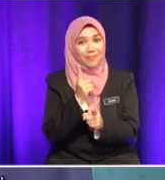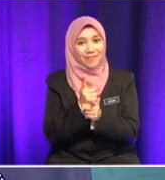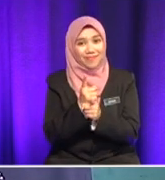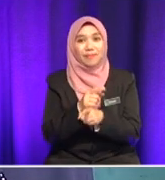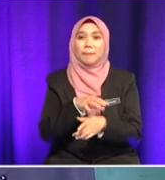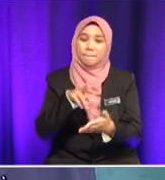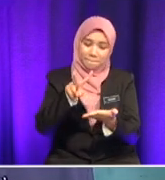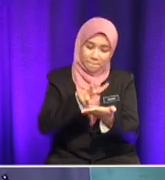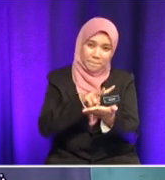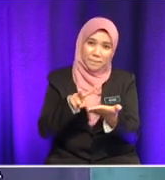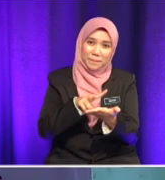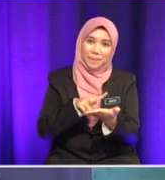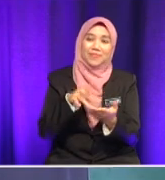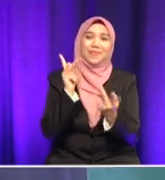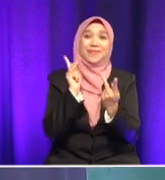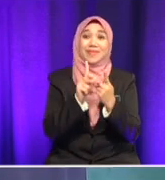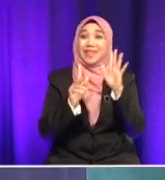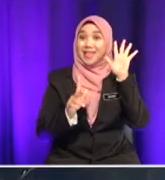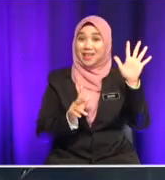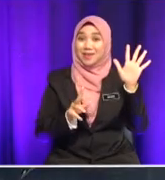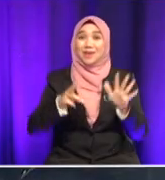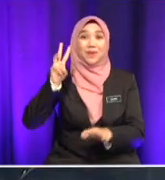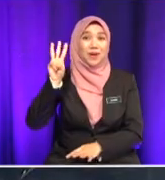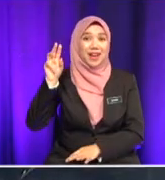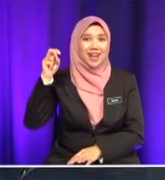sesuai 5 buah untuk mereka